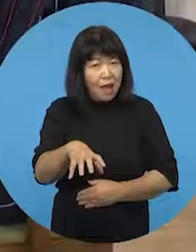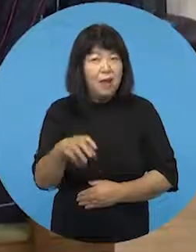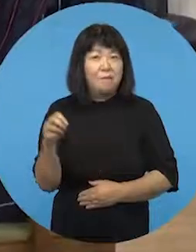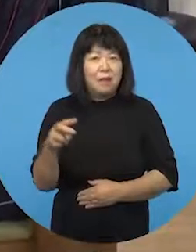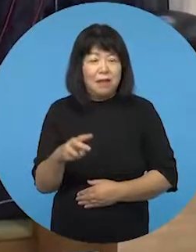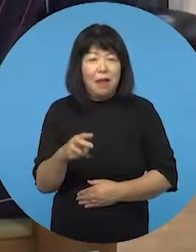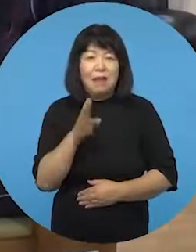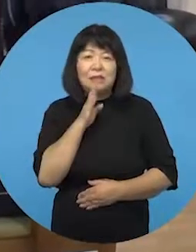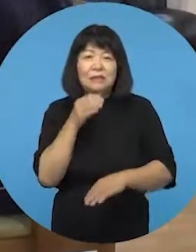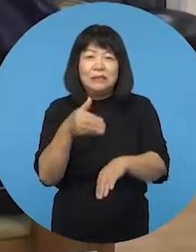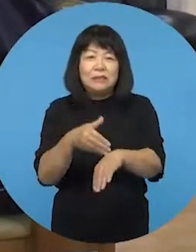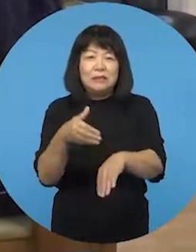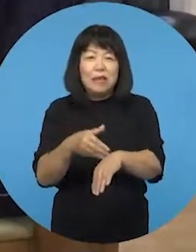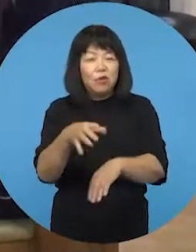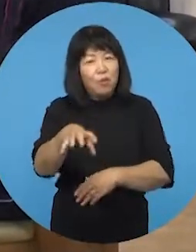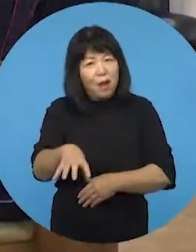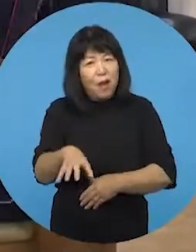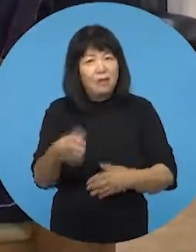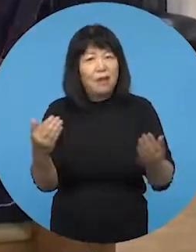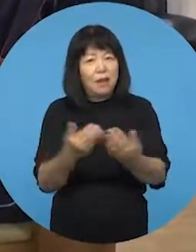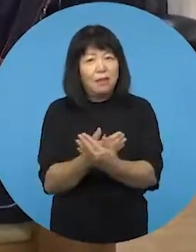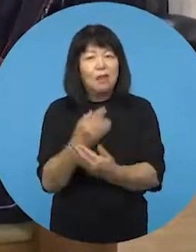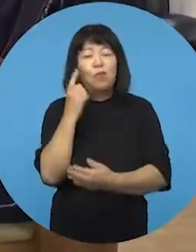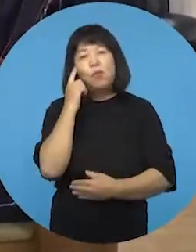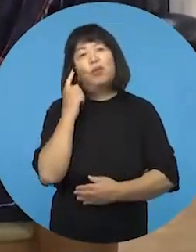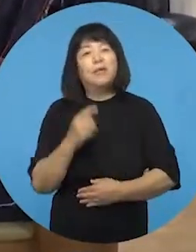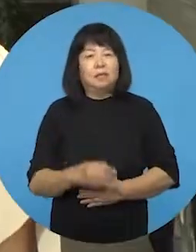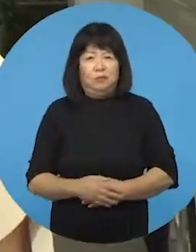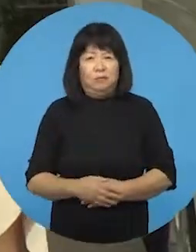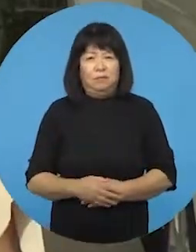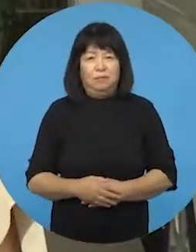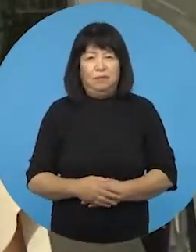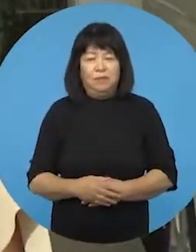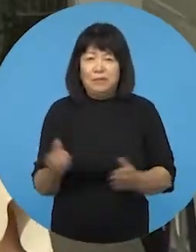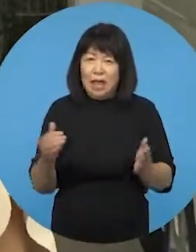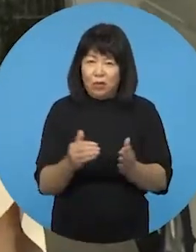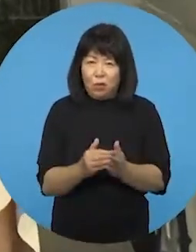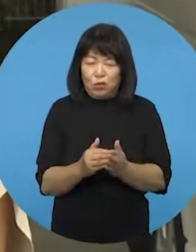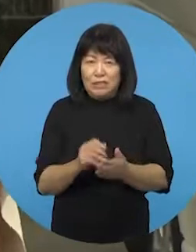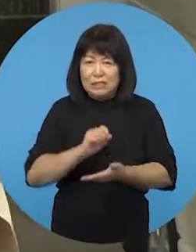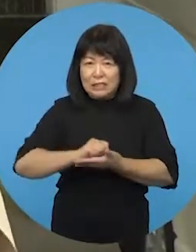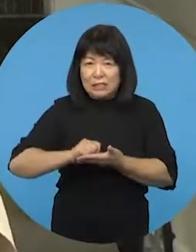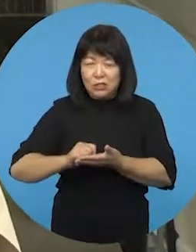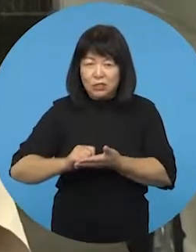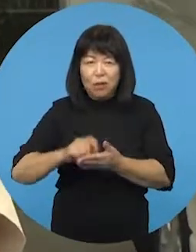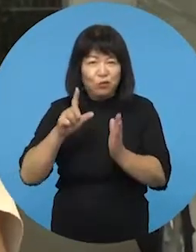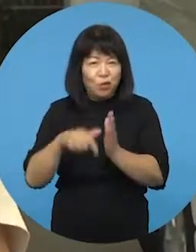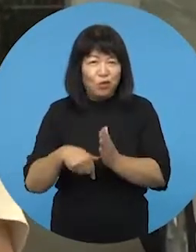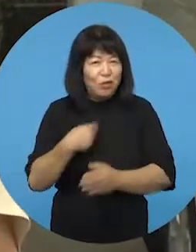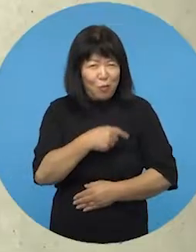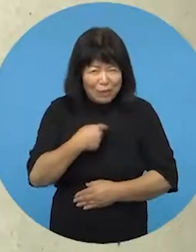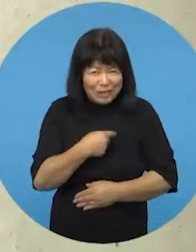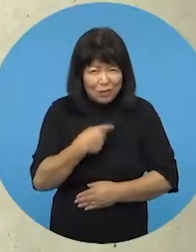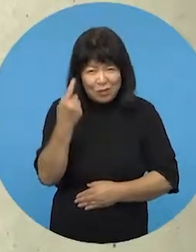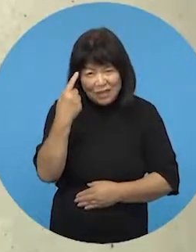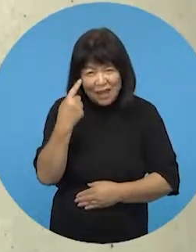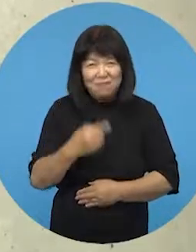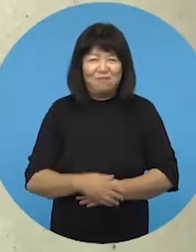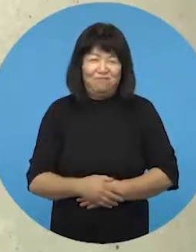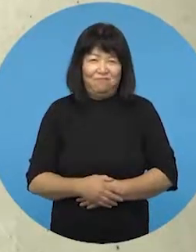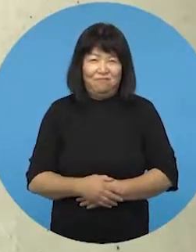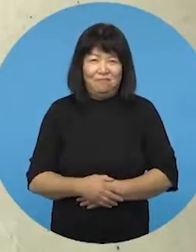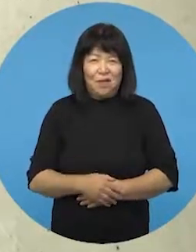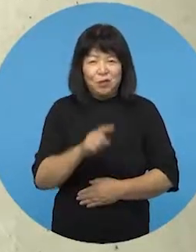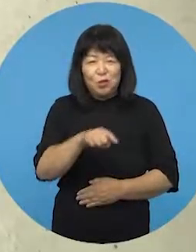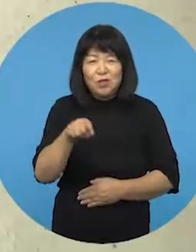践の場として、まあ、練習になったんじゃないかなと思います。 では最後にですね、記事を書く上でこう意気込みを、 その各事